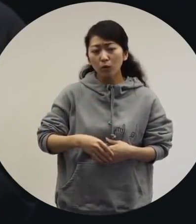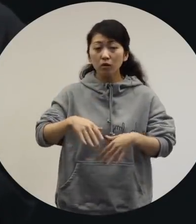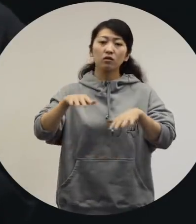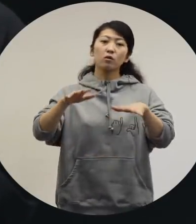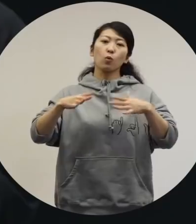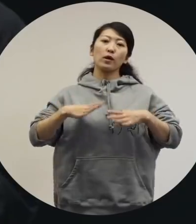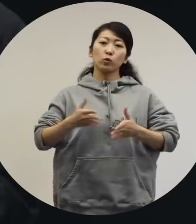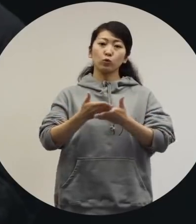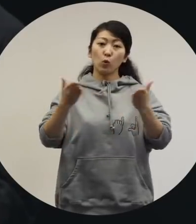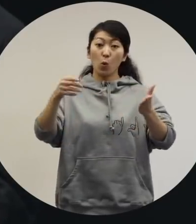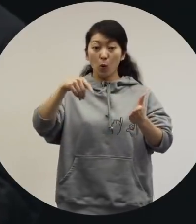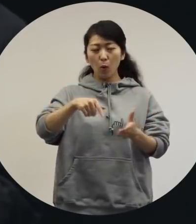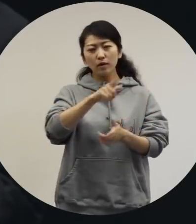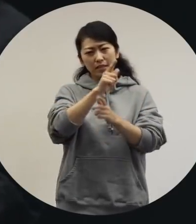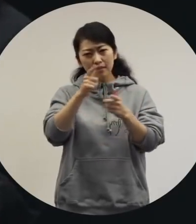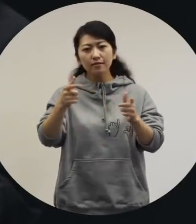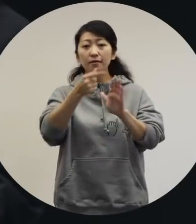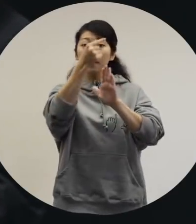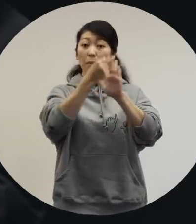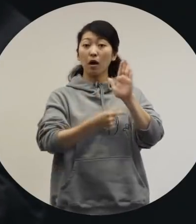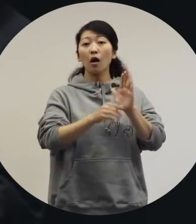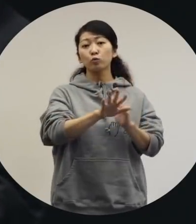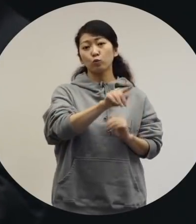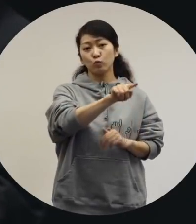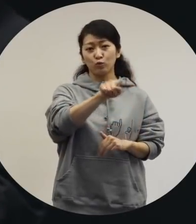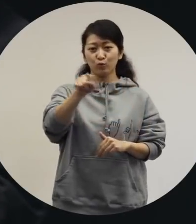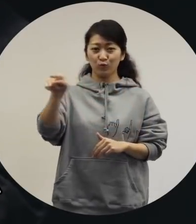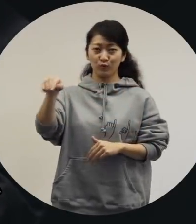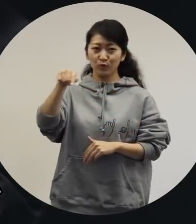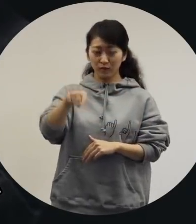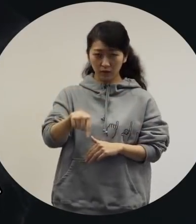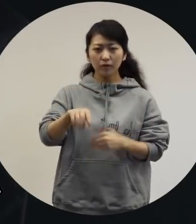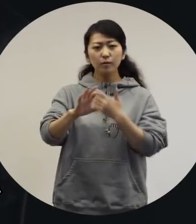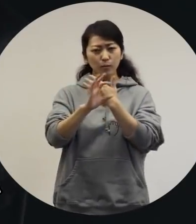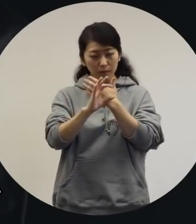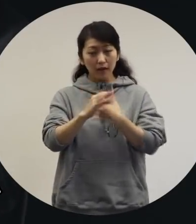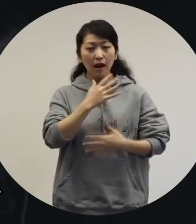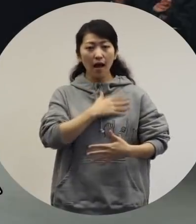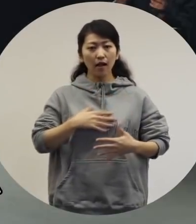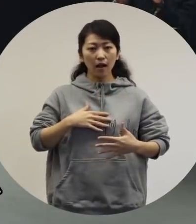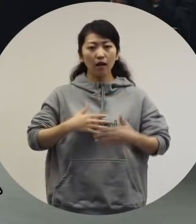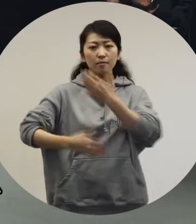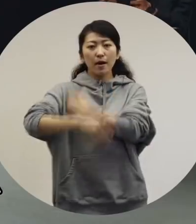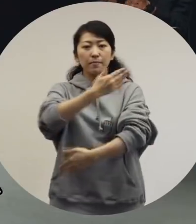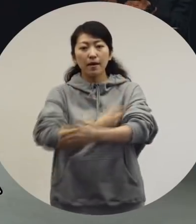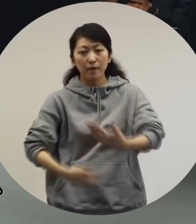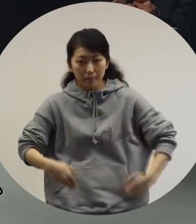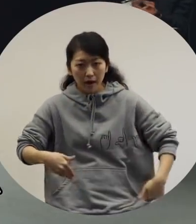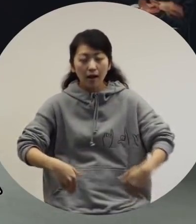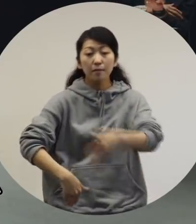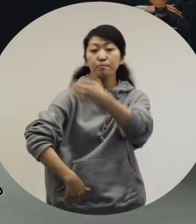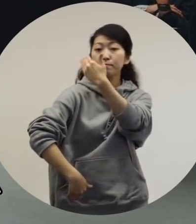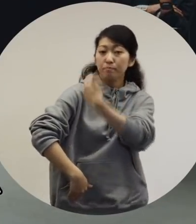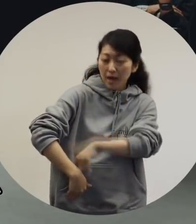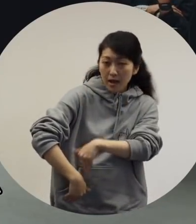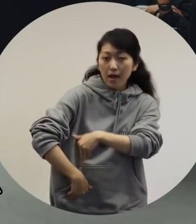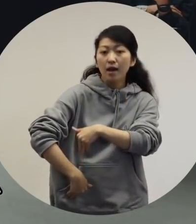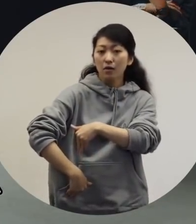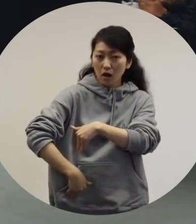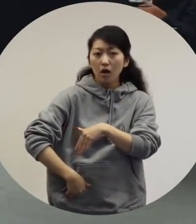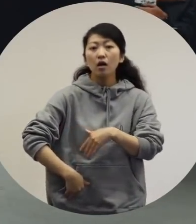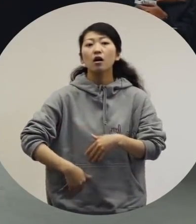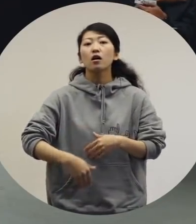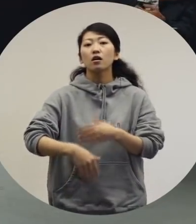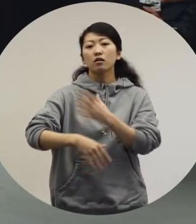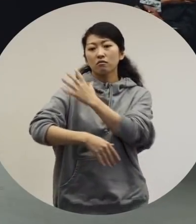んか今回のファッションショーの中で、まあ、いろんなテーマがあってですね、例えば身体の形、四肢がない方から、上腕がない方と